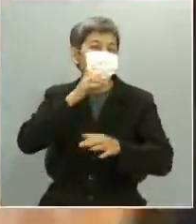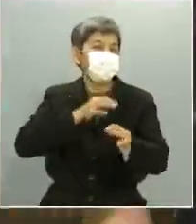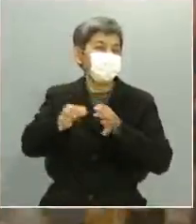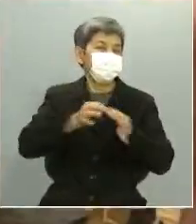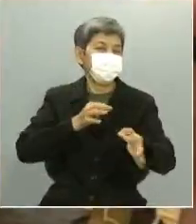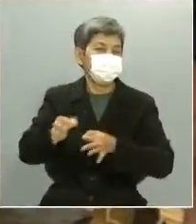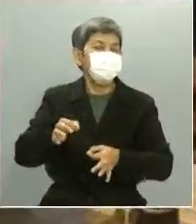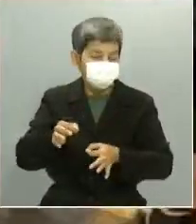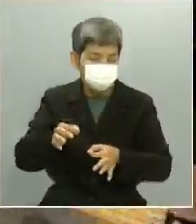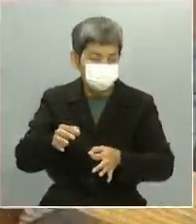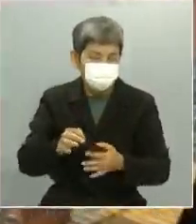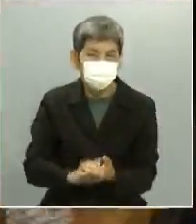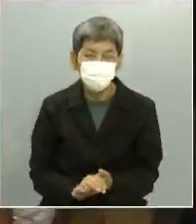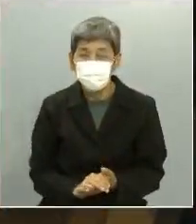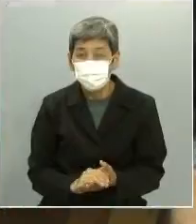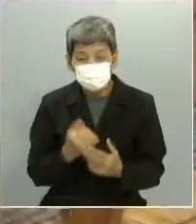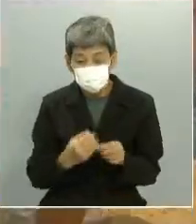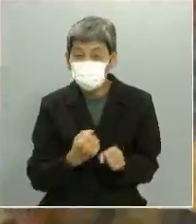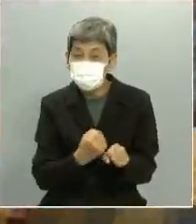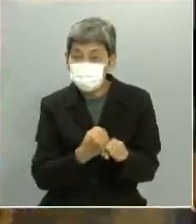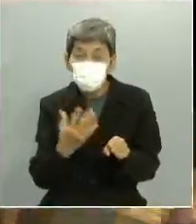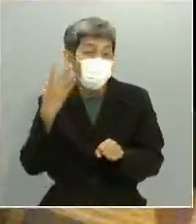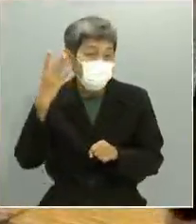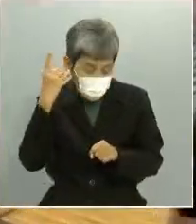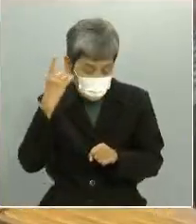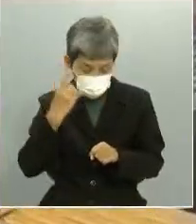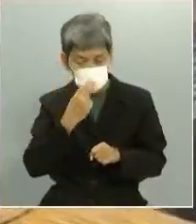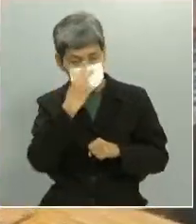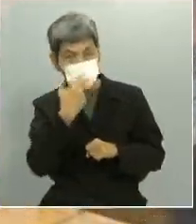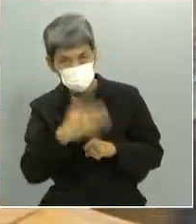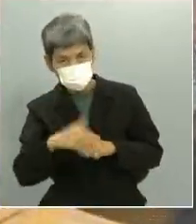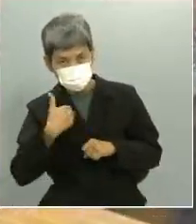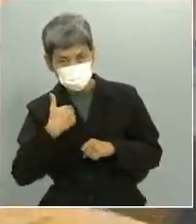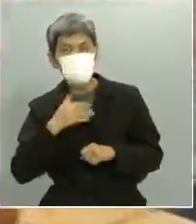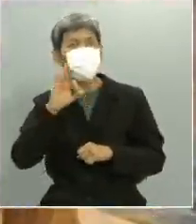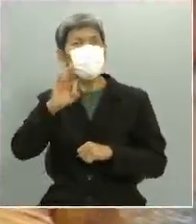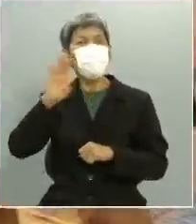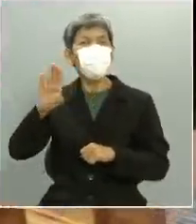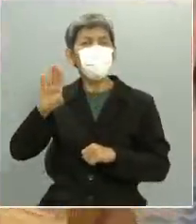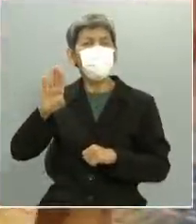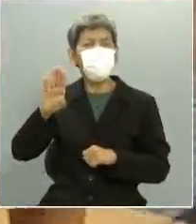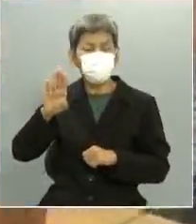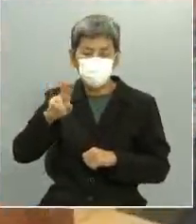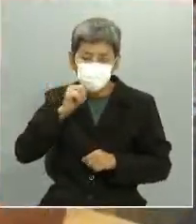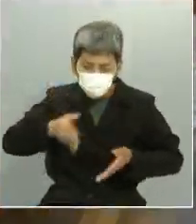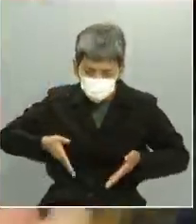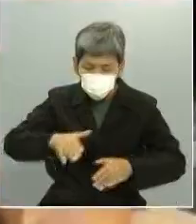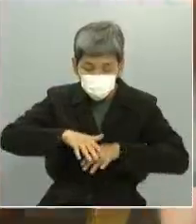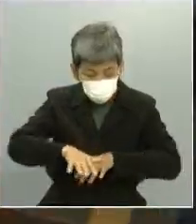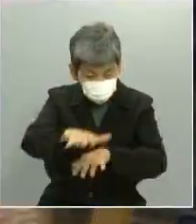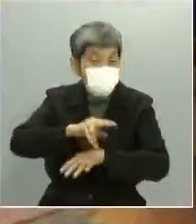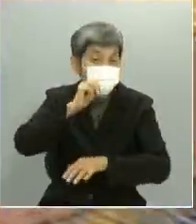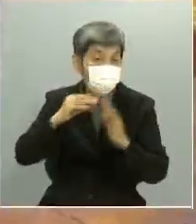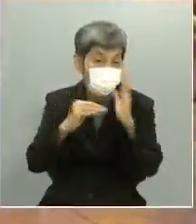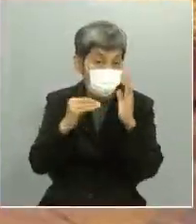ชมพูดถึงเรื่องท่อเมื่อวานนี้ก็คือฮาอยู่เหมือนกันคือ Facebook สำนักการระบายน้ำกทม.โ